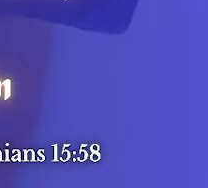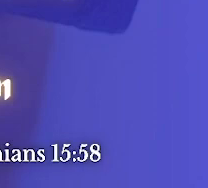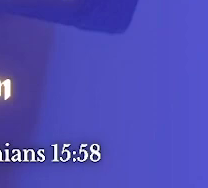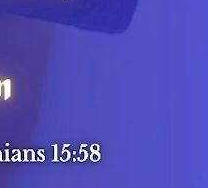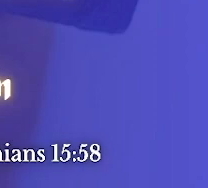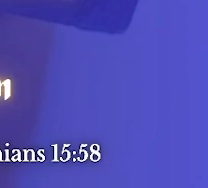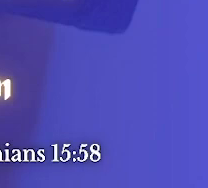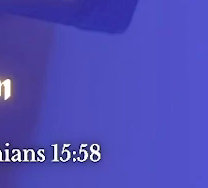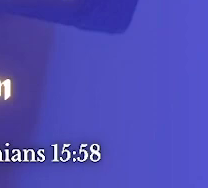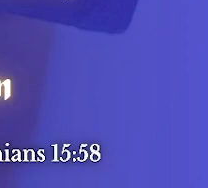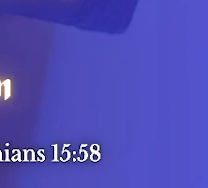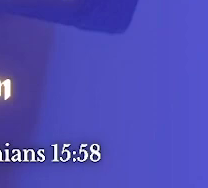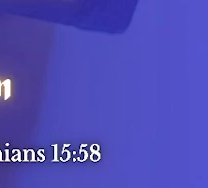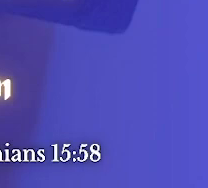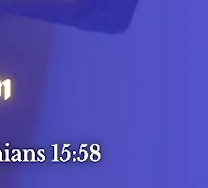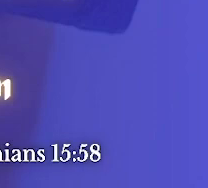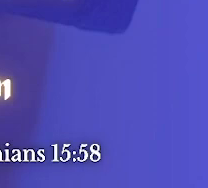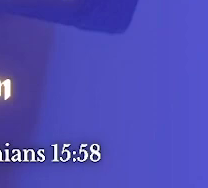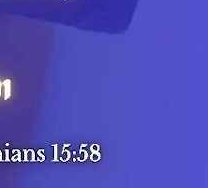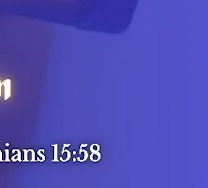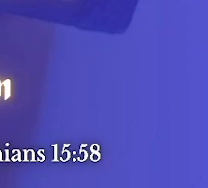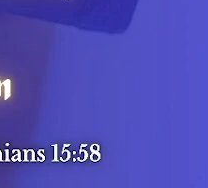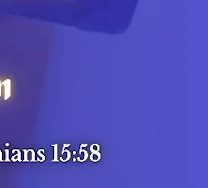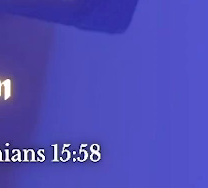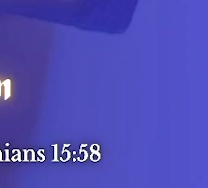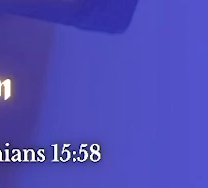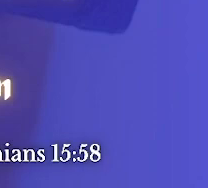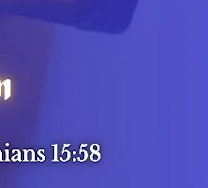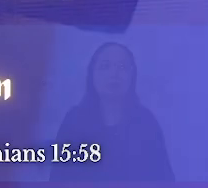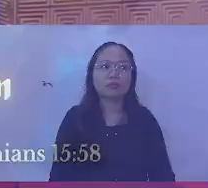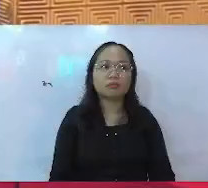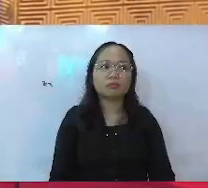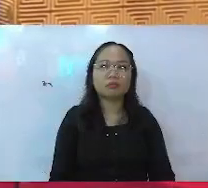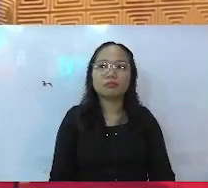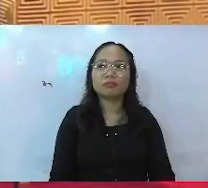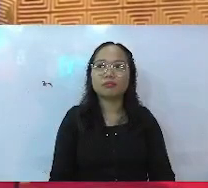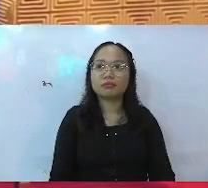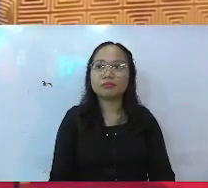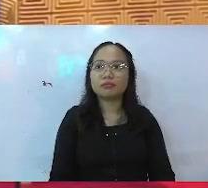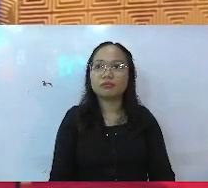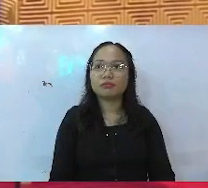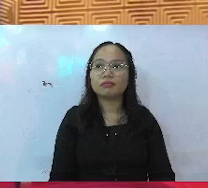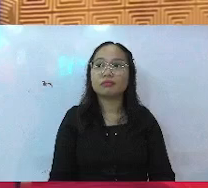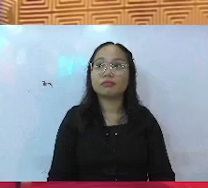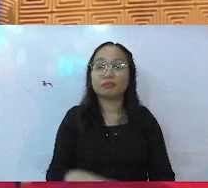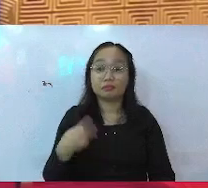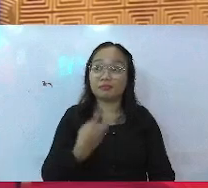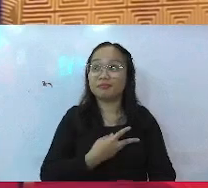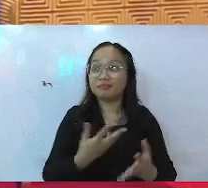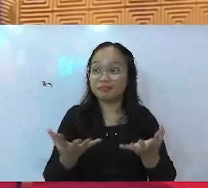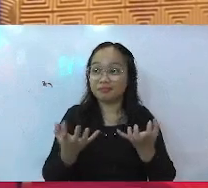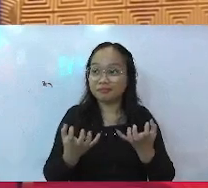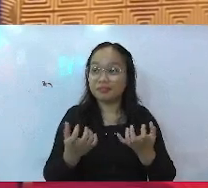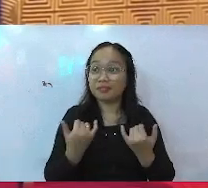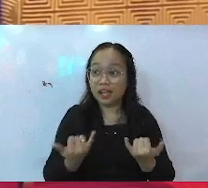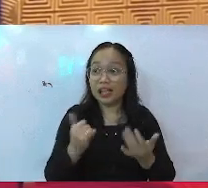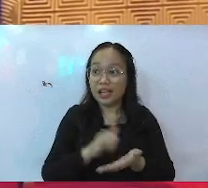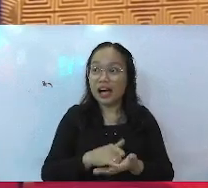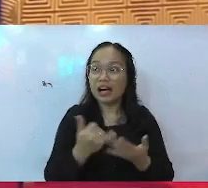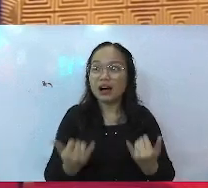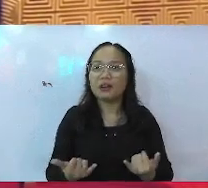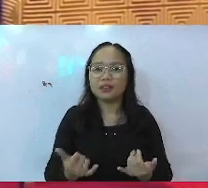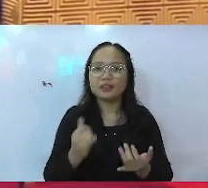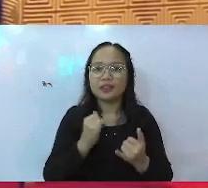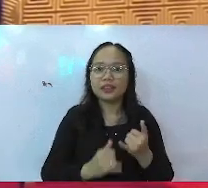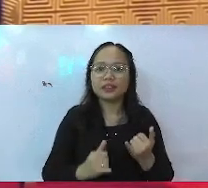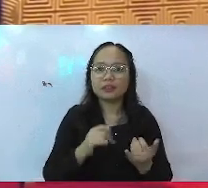munang nais amin Kayo muling hahandugan ha yan nakikita niyo stand up and stand out yan ang huling episode na ito yung huling